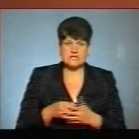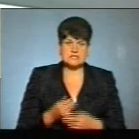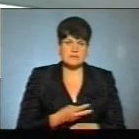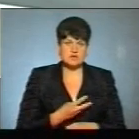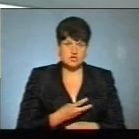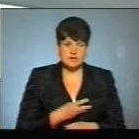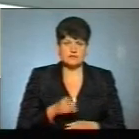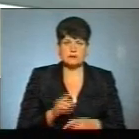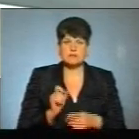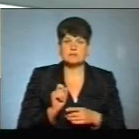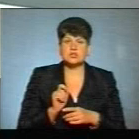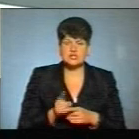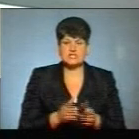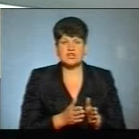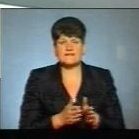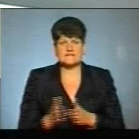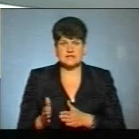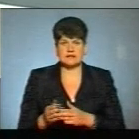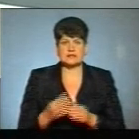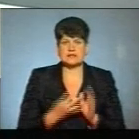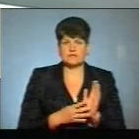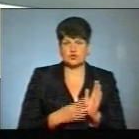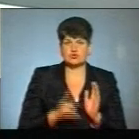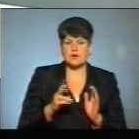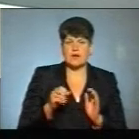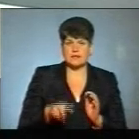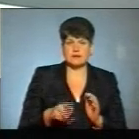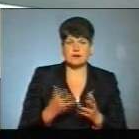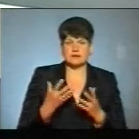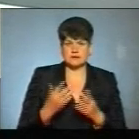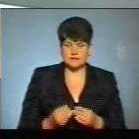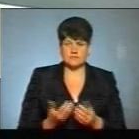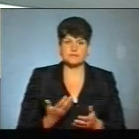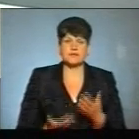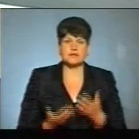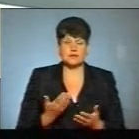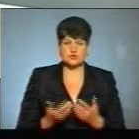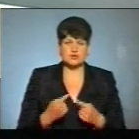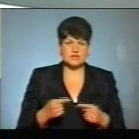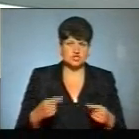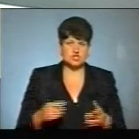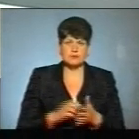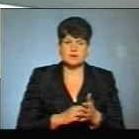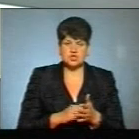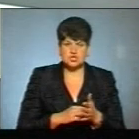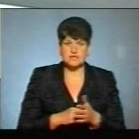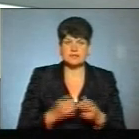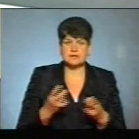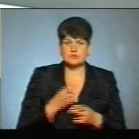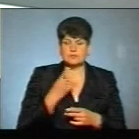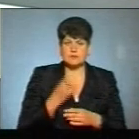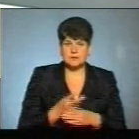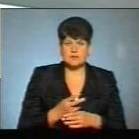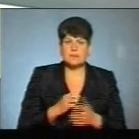бажанням, то вона буде призначена і відкладена на 90 календарних днів. Якщо там інші причини, тобто треба, щоб ми бачили